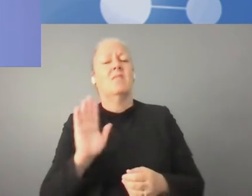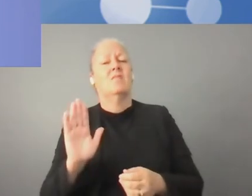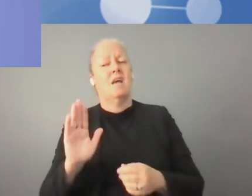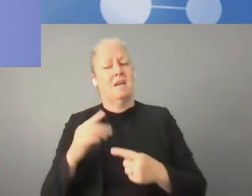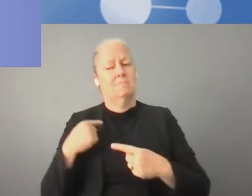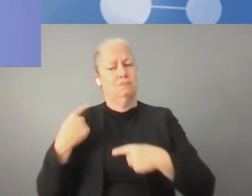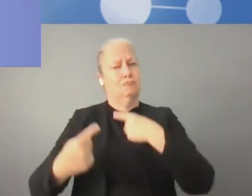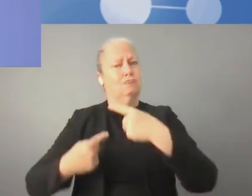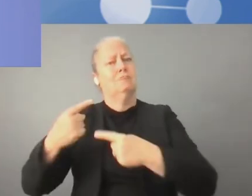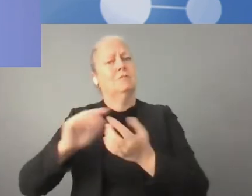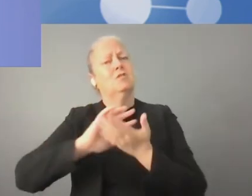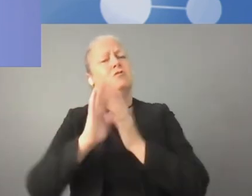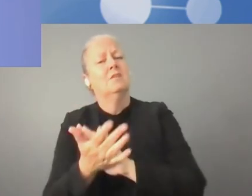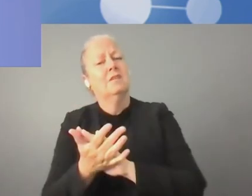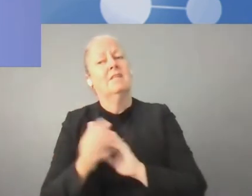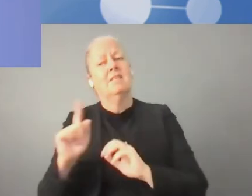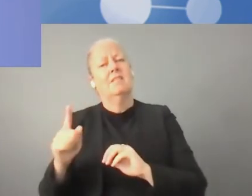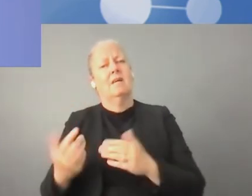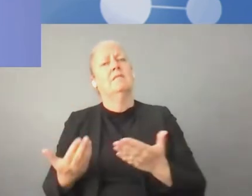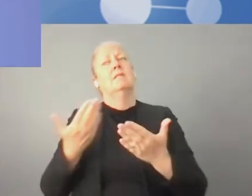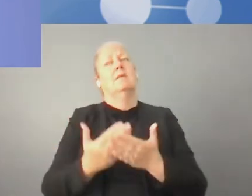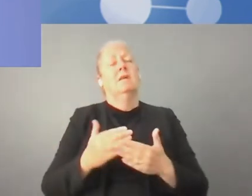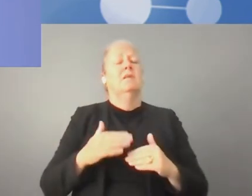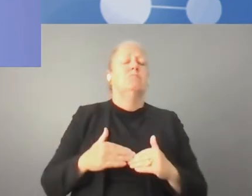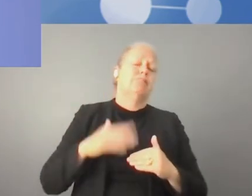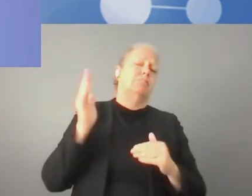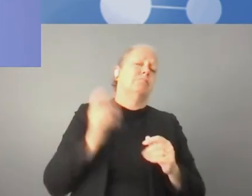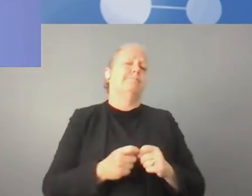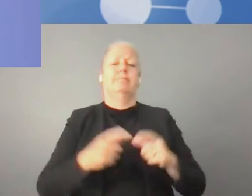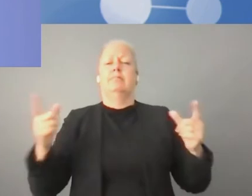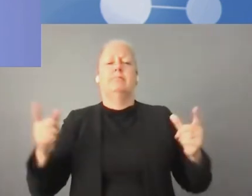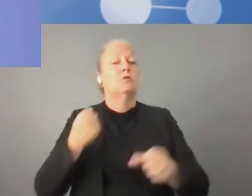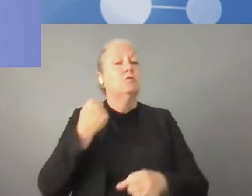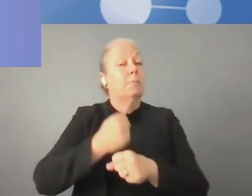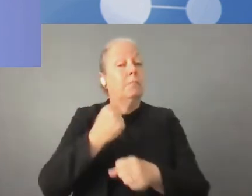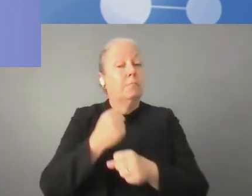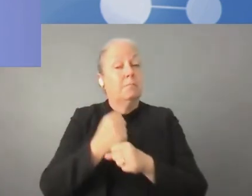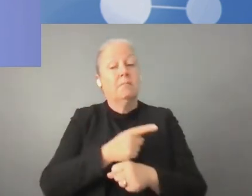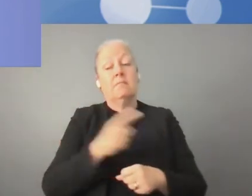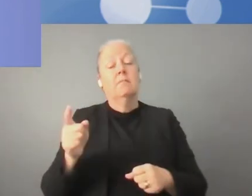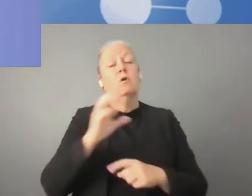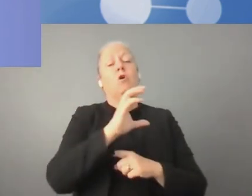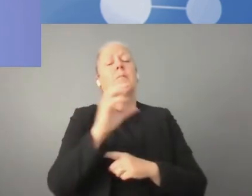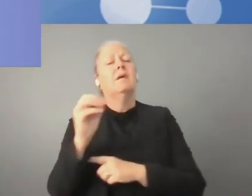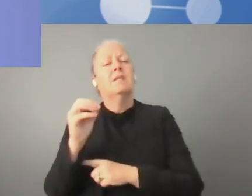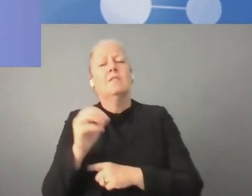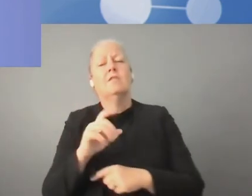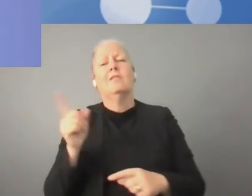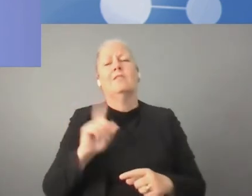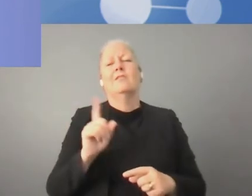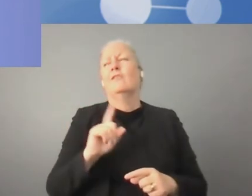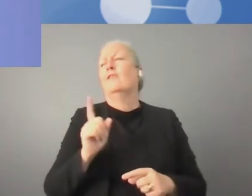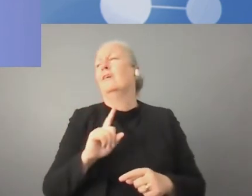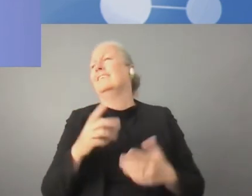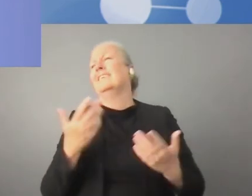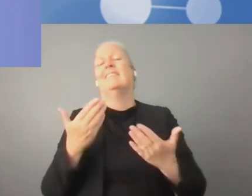些小型和中型企业，他们提供最多工作职位。这些小和微小